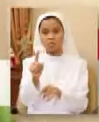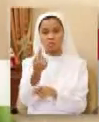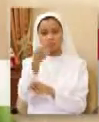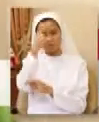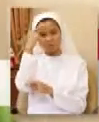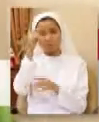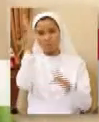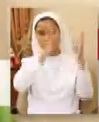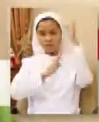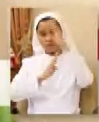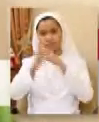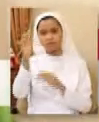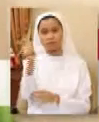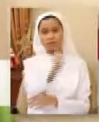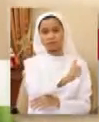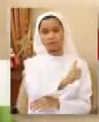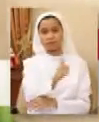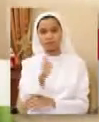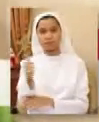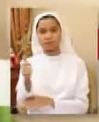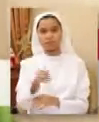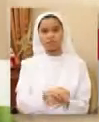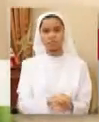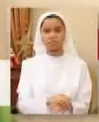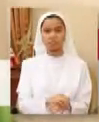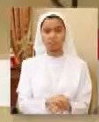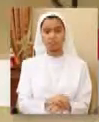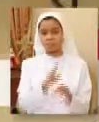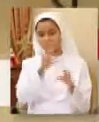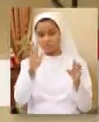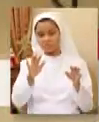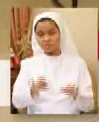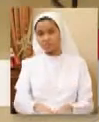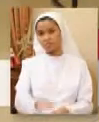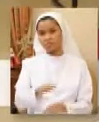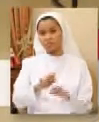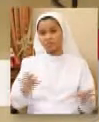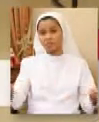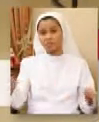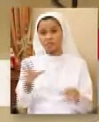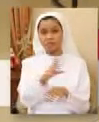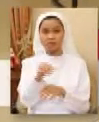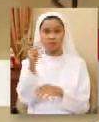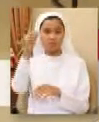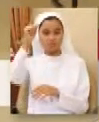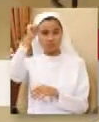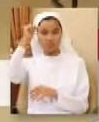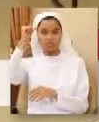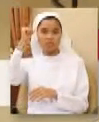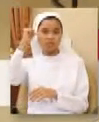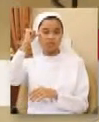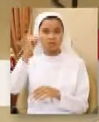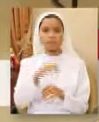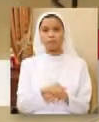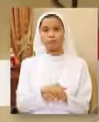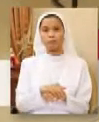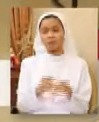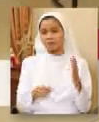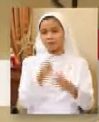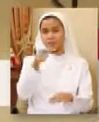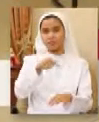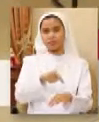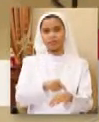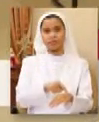Ah. Tapos, minsan... Ano, children, adults, lahat? Halo-halo na po yan, Bishop. Mm-hmm. Tapos, kasi minsan din, hindi